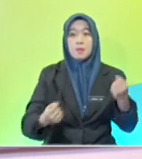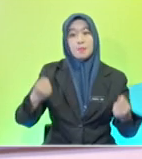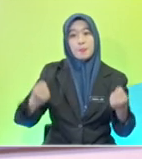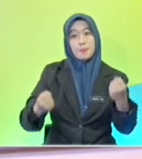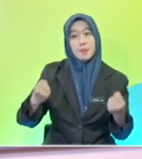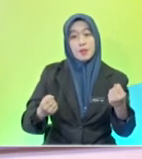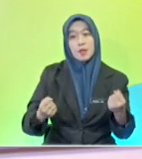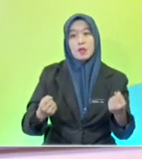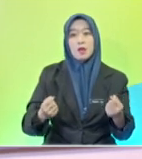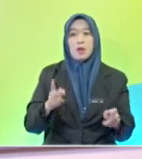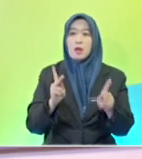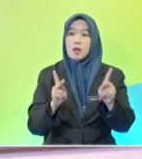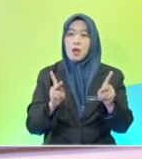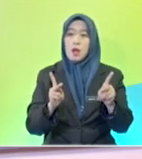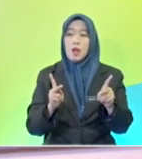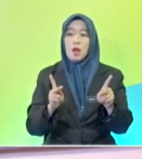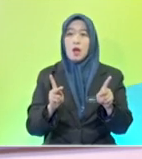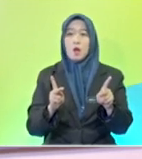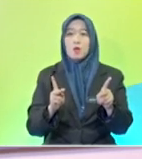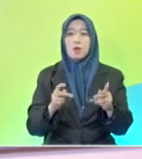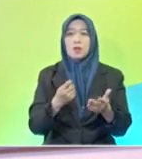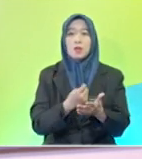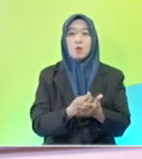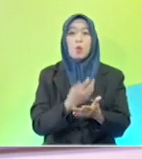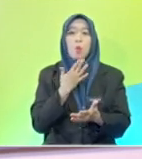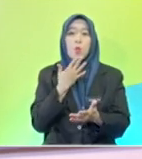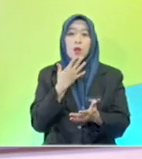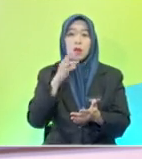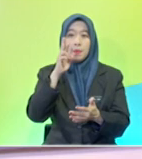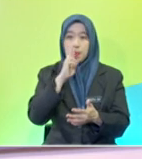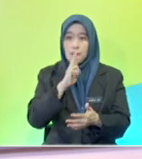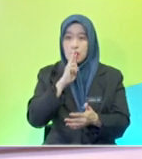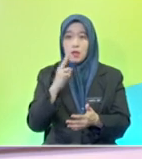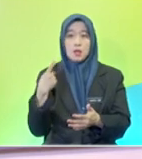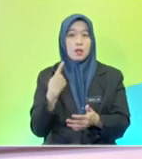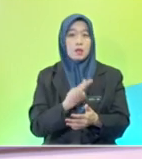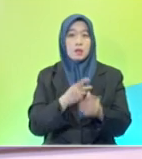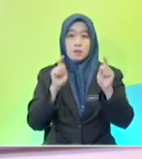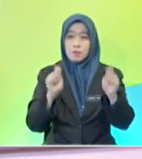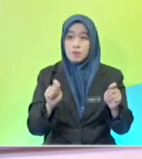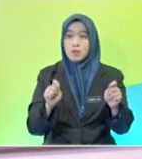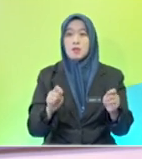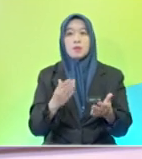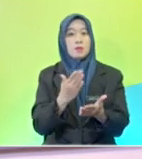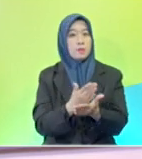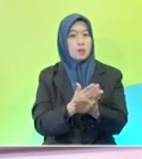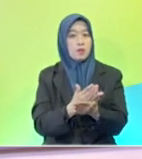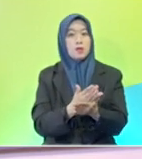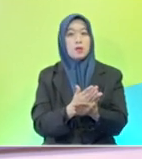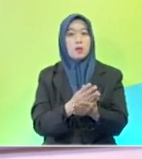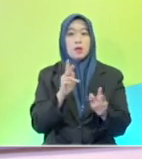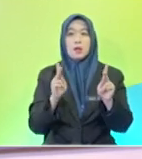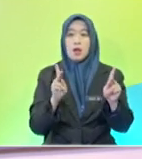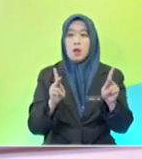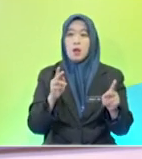kenderaan. Sekiranya traffic light berwarna merah, kita hendaklah berhenti. Sekiranya traffic light